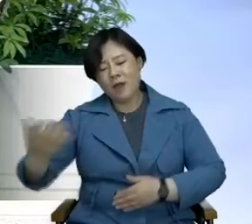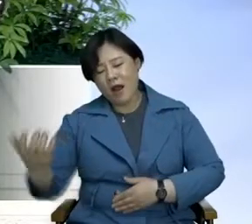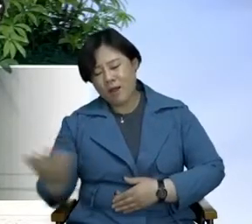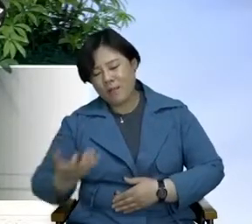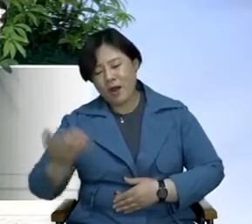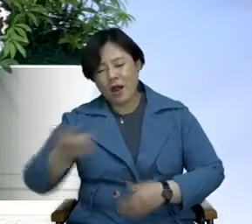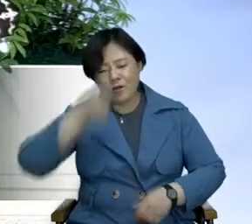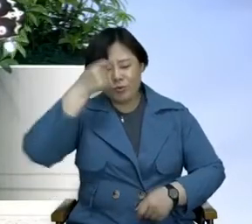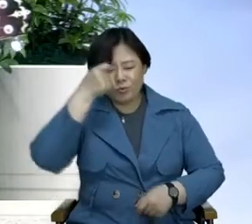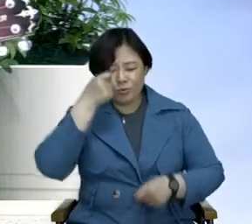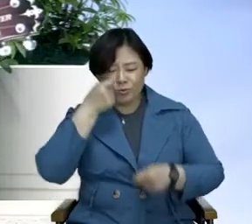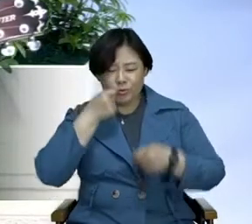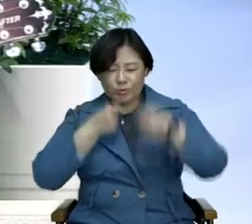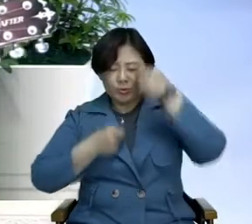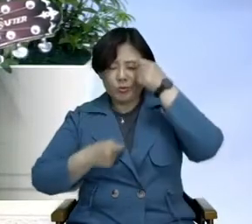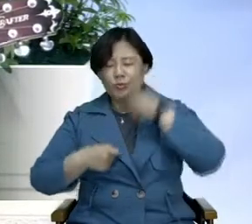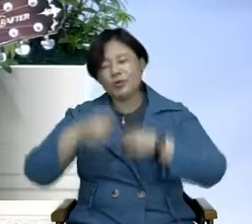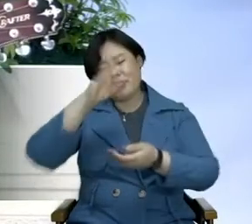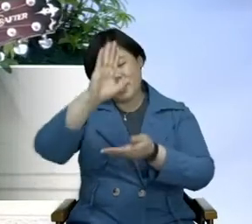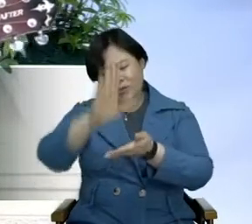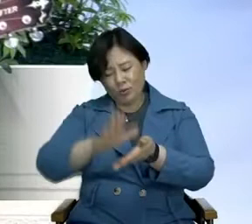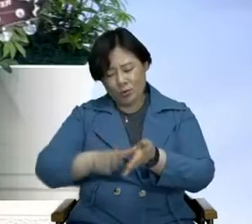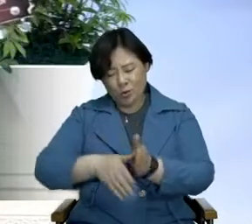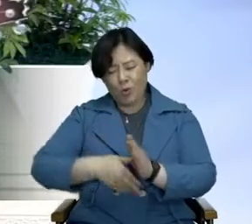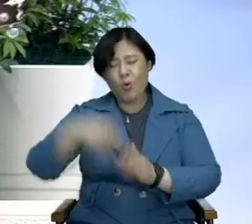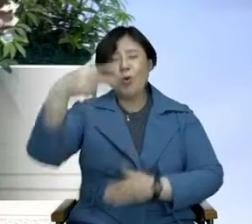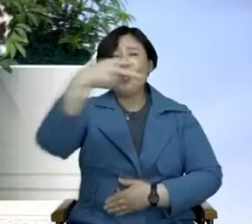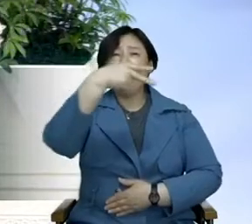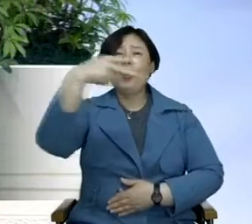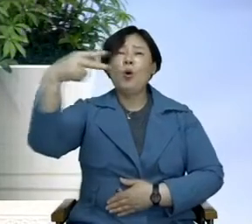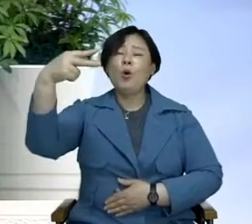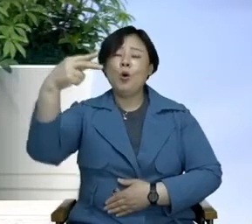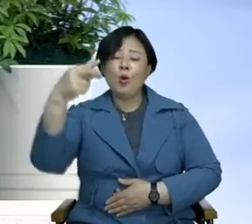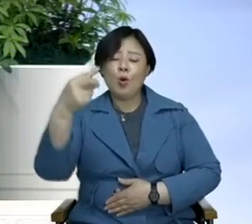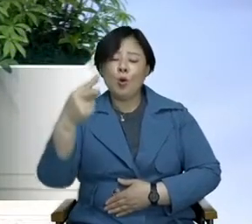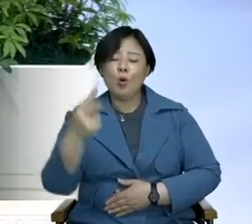마음 아파울 때도